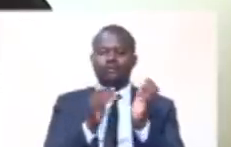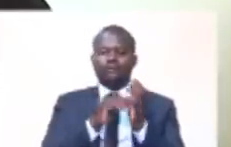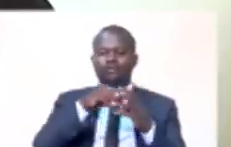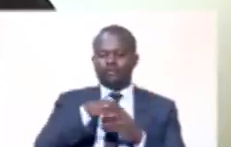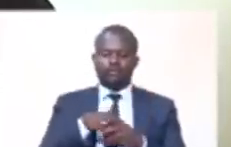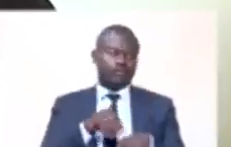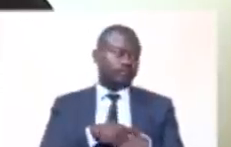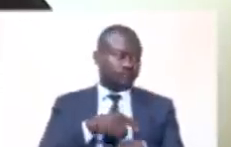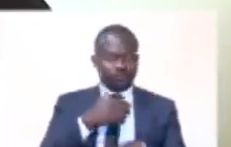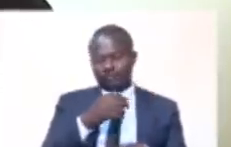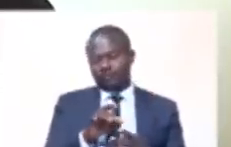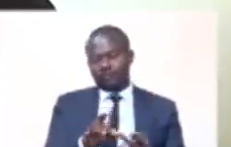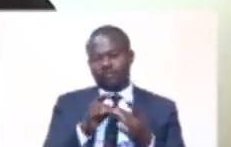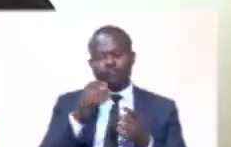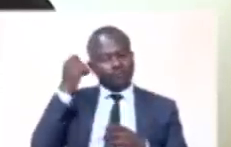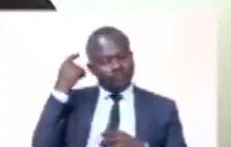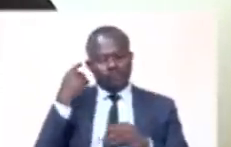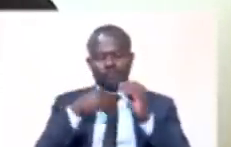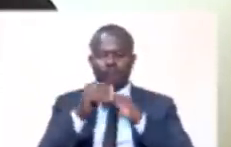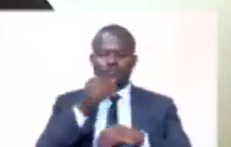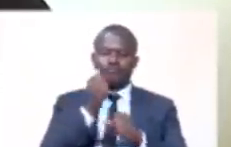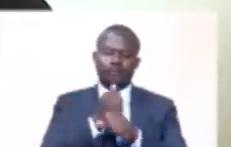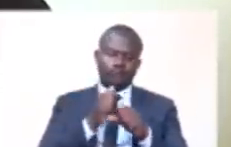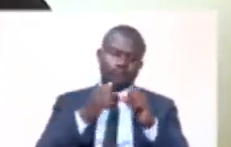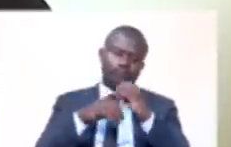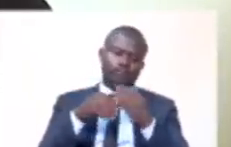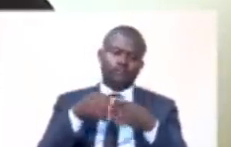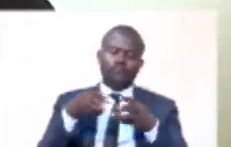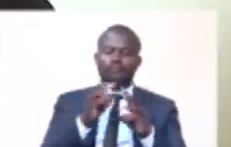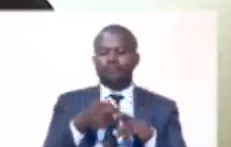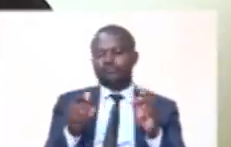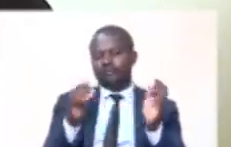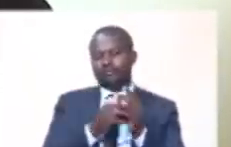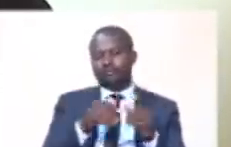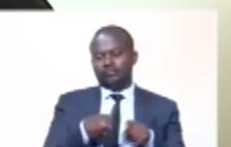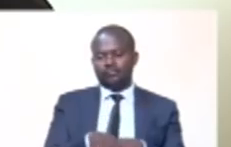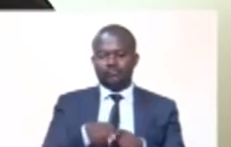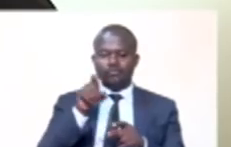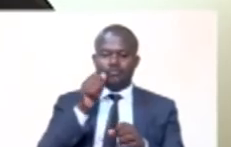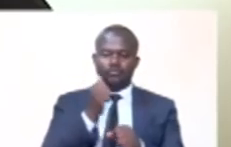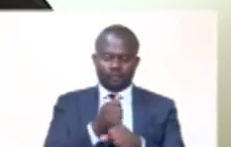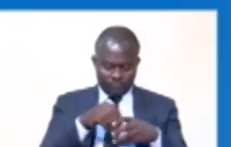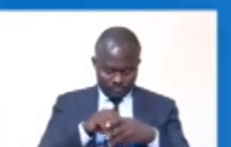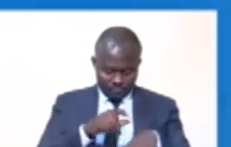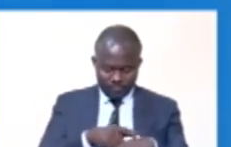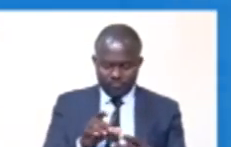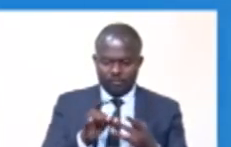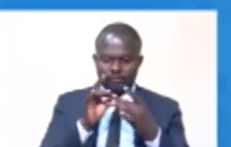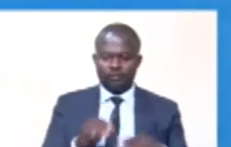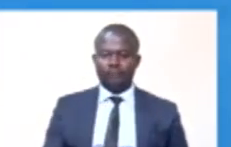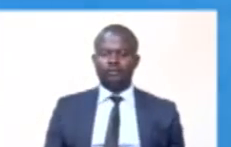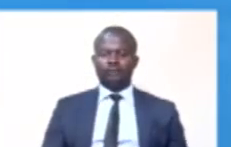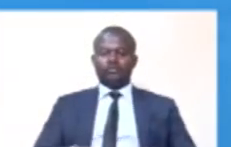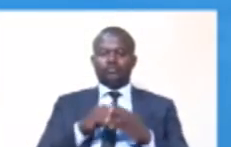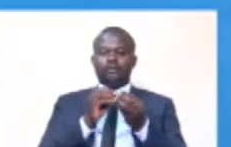bidasanzwe ubwo rero n'abacuruzi abakora ubushabitsi mu buryo butandukanye nabo bagomba gukora mu bihe bidasanzwe Imibare